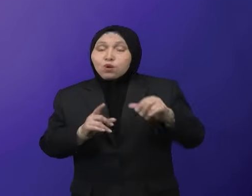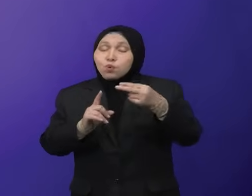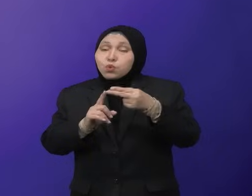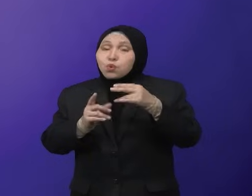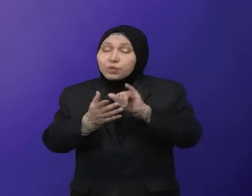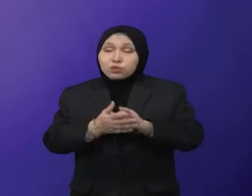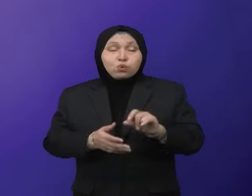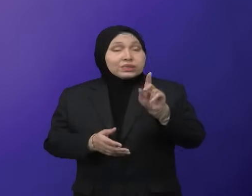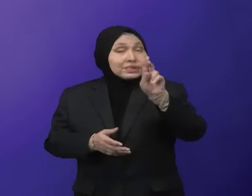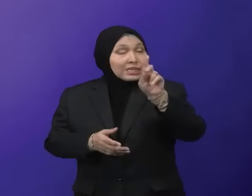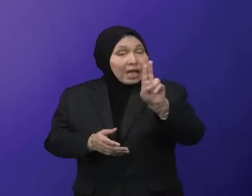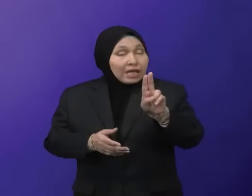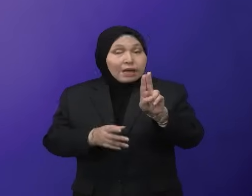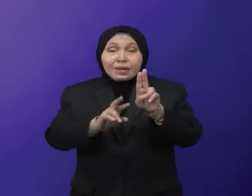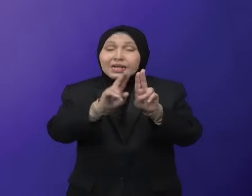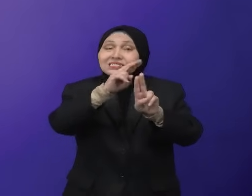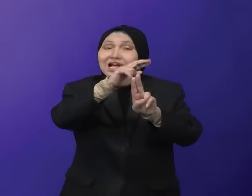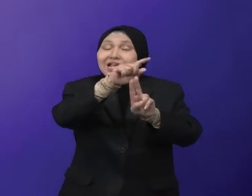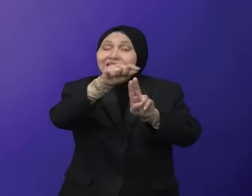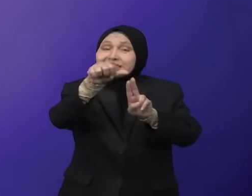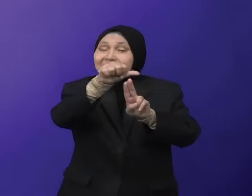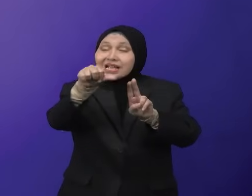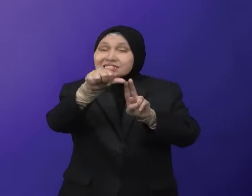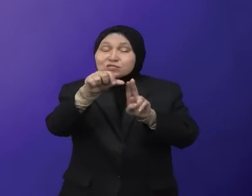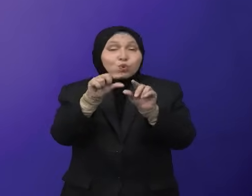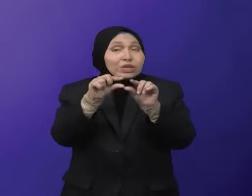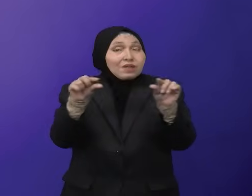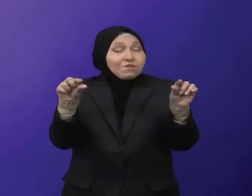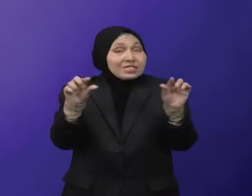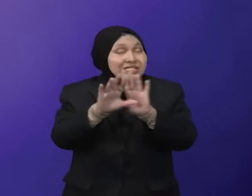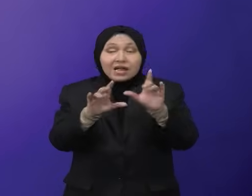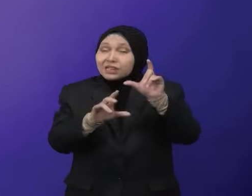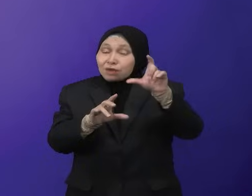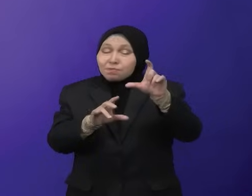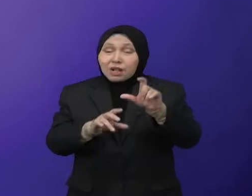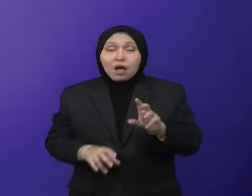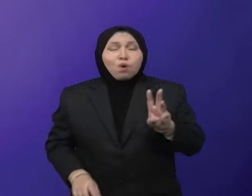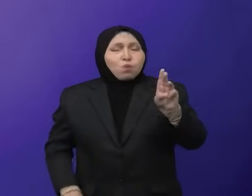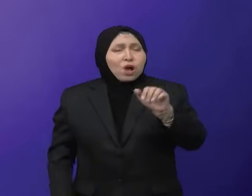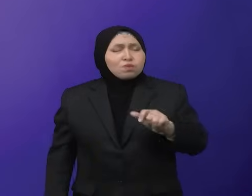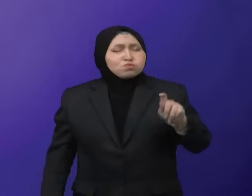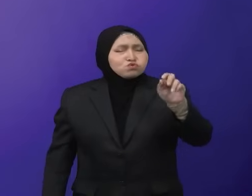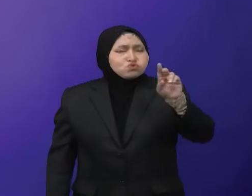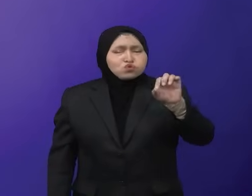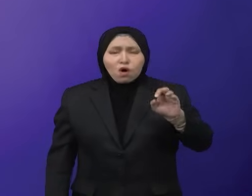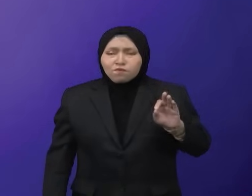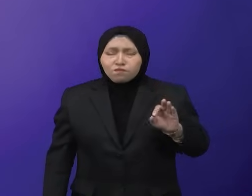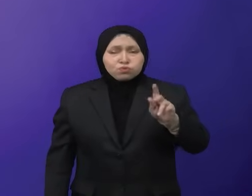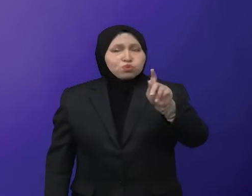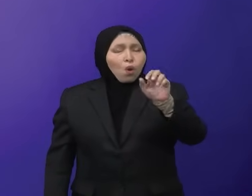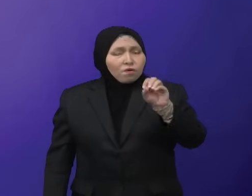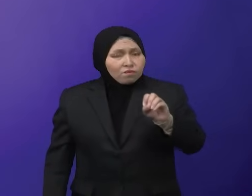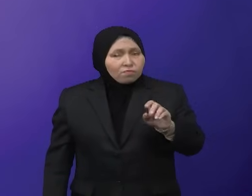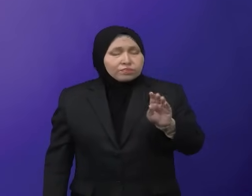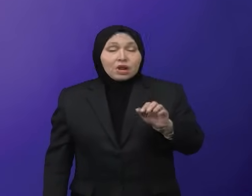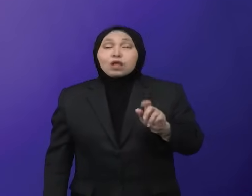ta yang berbaris di atas. Seperti biasalah, ta tu huruf nipis. Jangan tebalkan. Wal mustad, jangan tot. Kalau